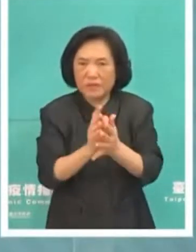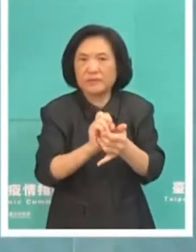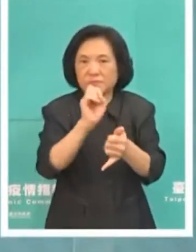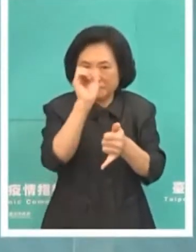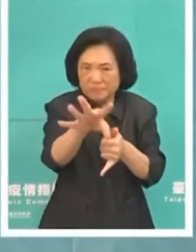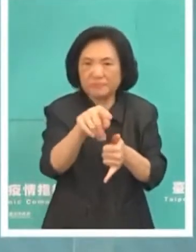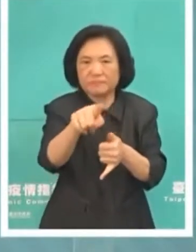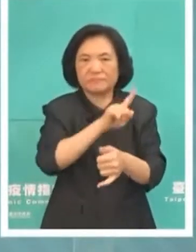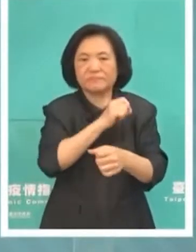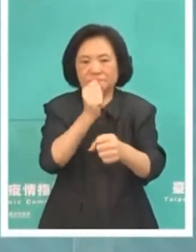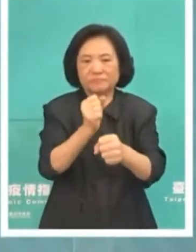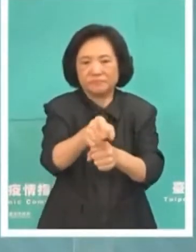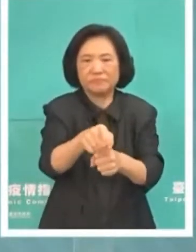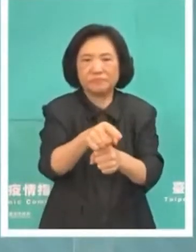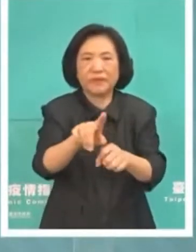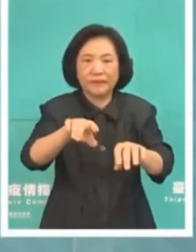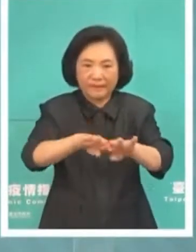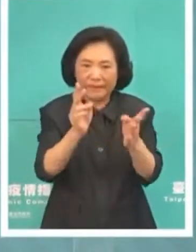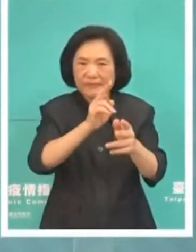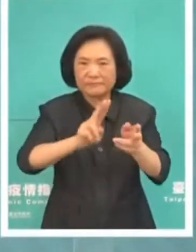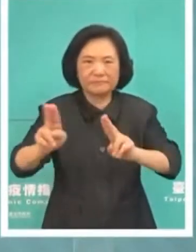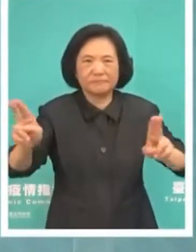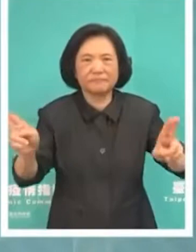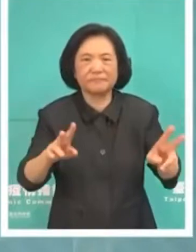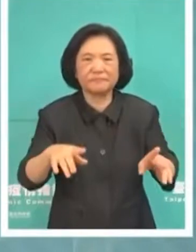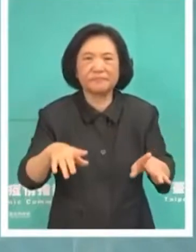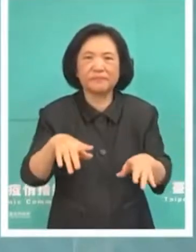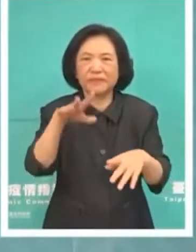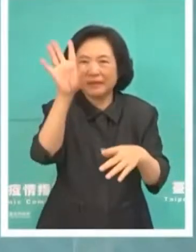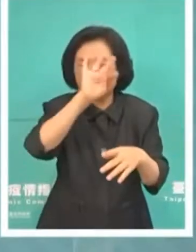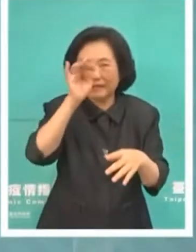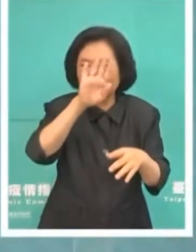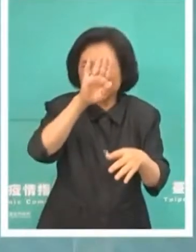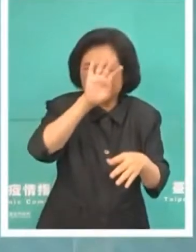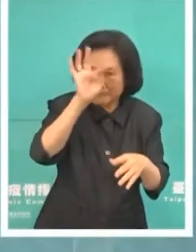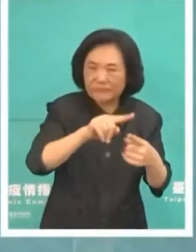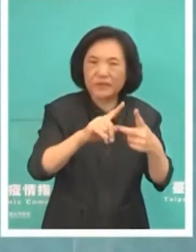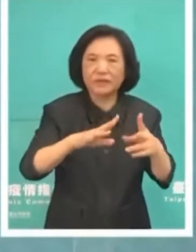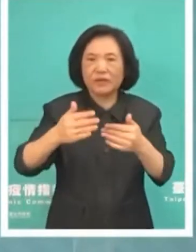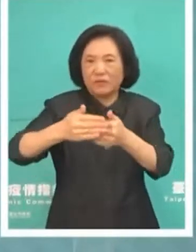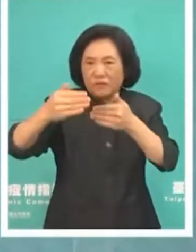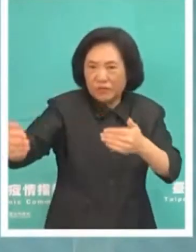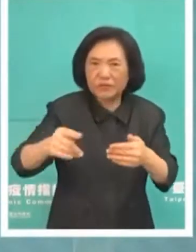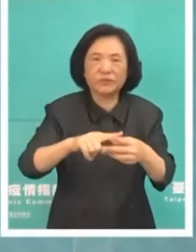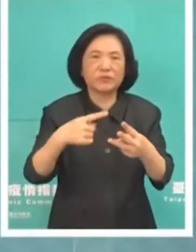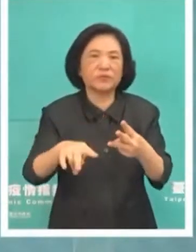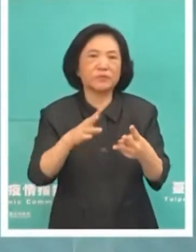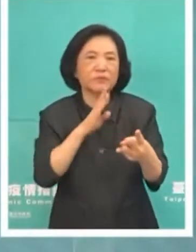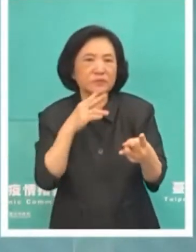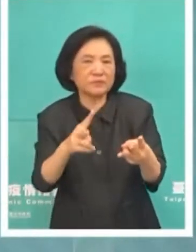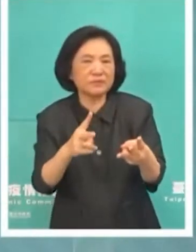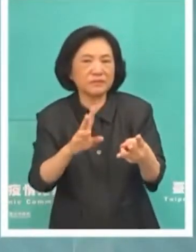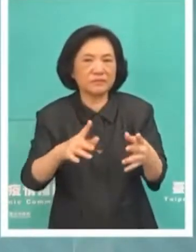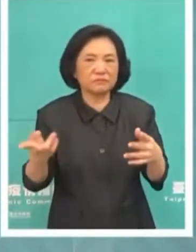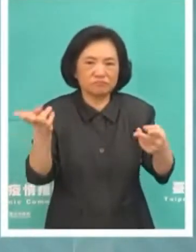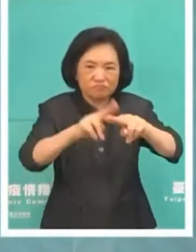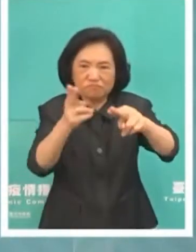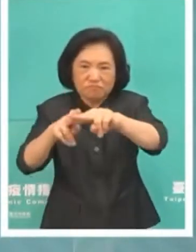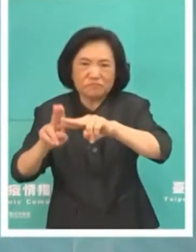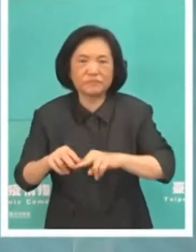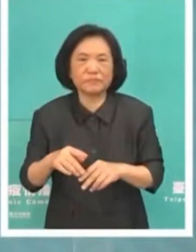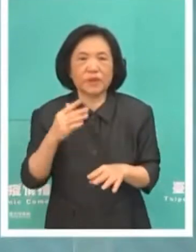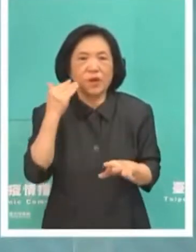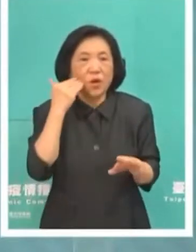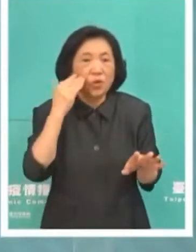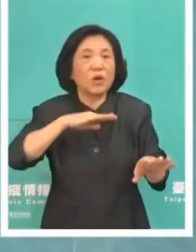管，然后就启动那个不管疫调啦、封锁啦、隔离这些，可以马上做。因为如果一般如